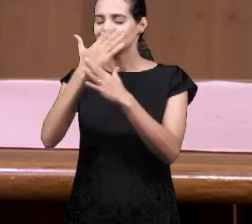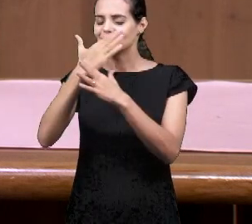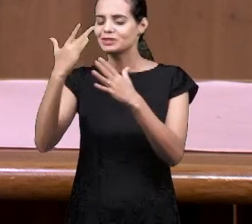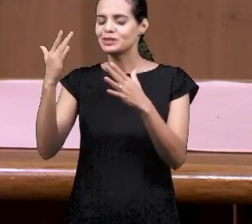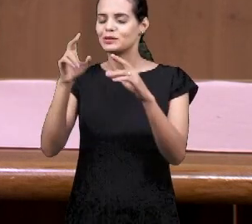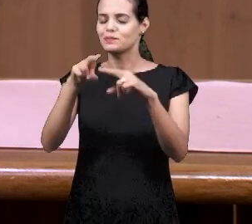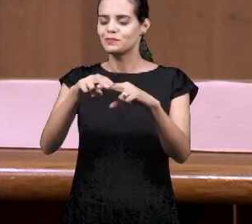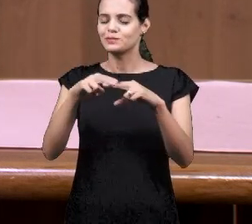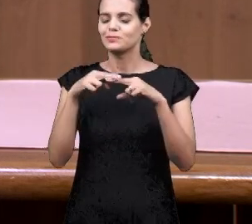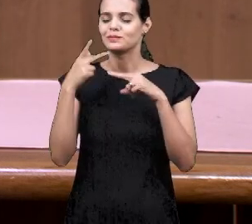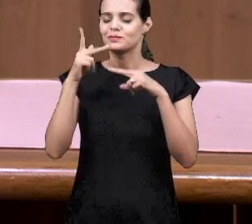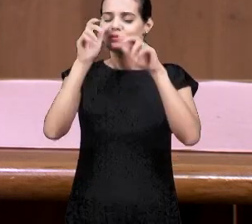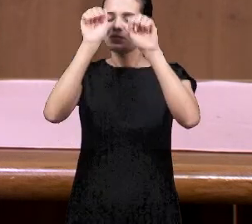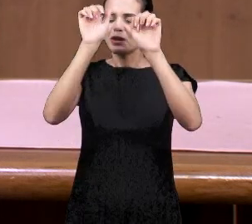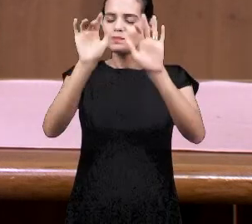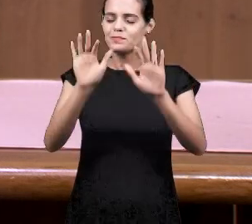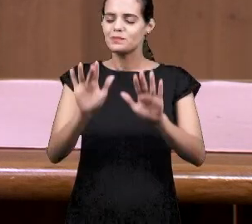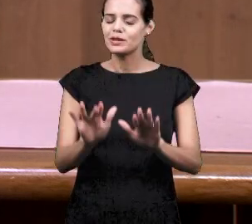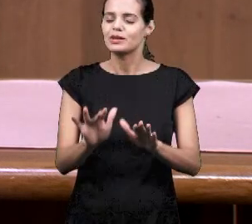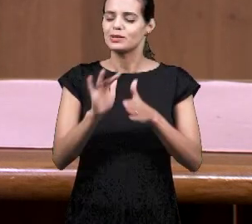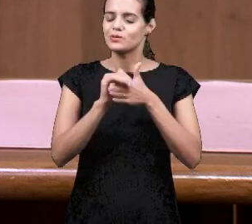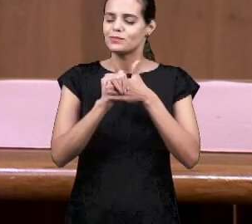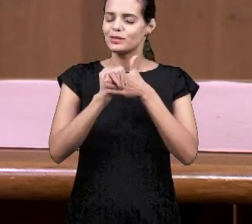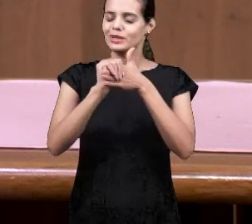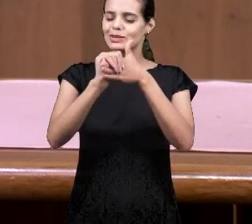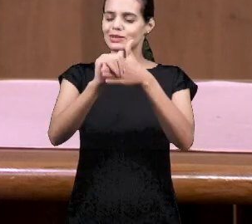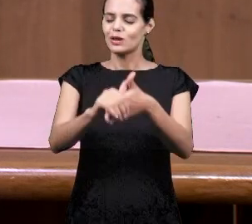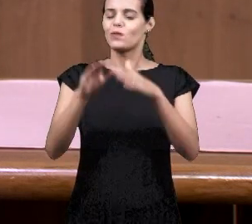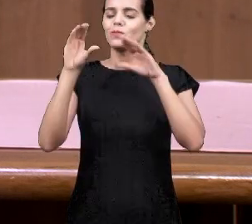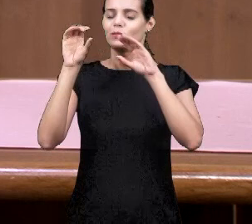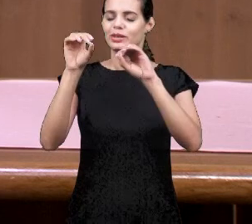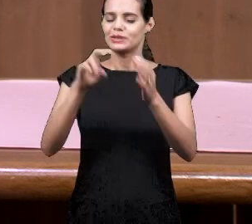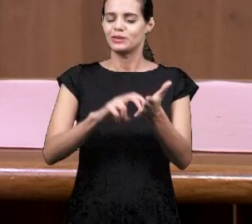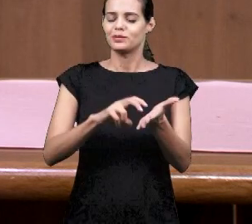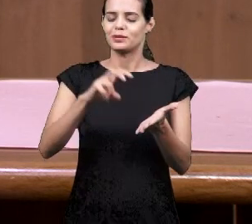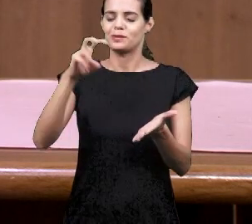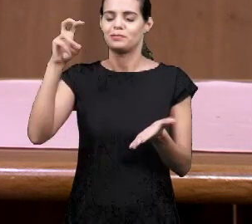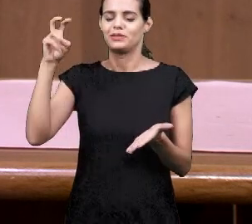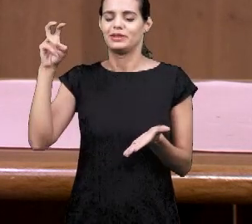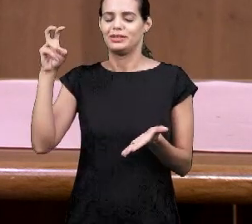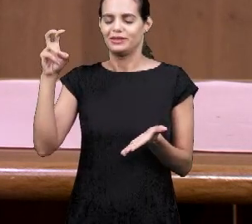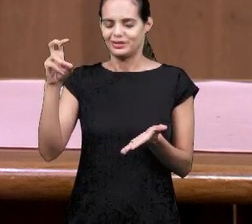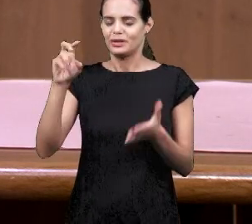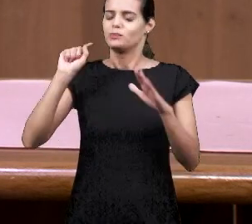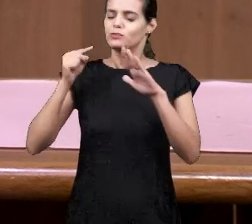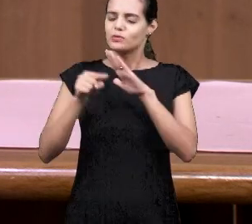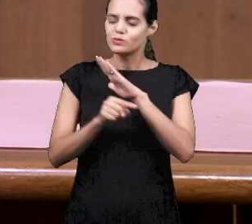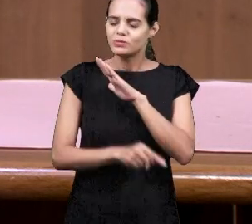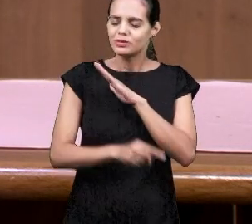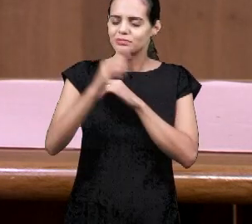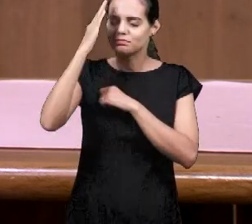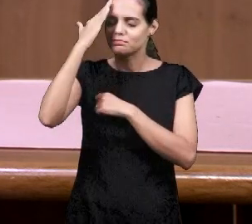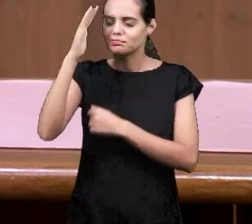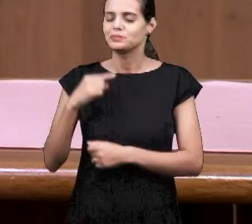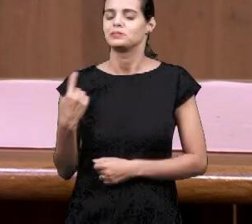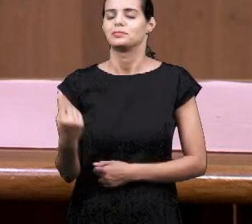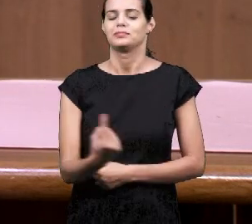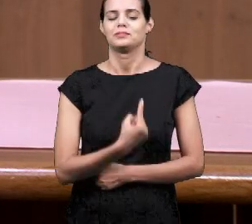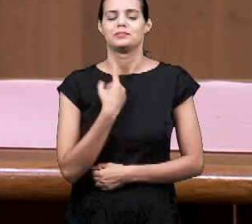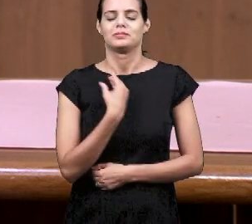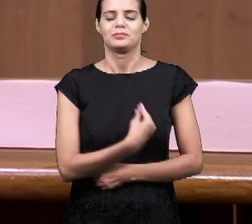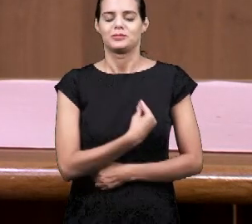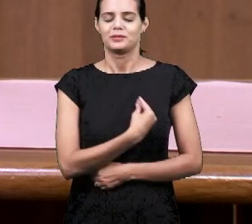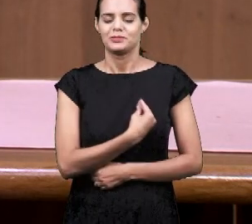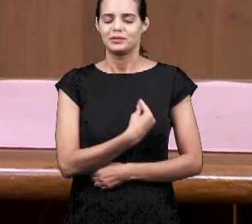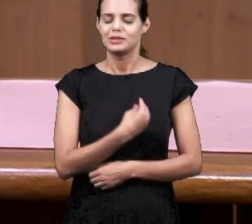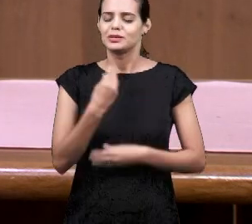ta direction, pour l'enseignement de ce matin avec d'une compréhension profonde que le Seigneur